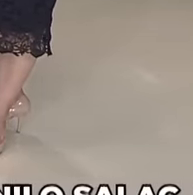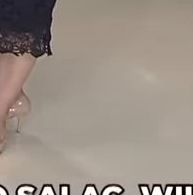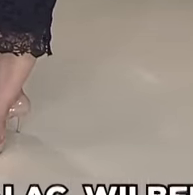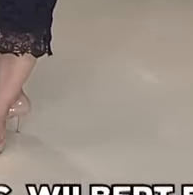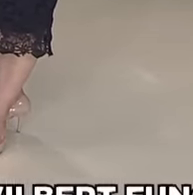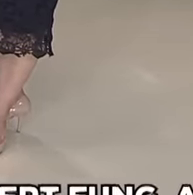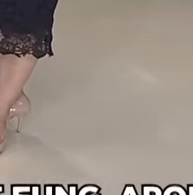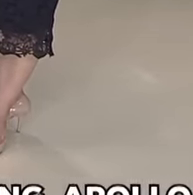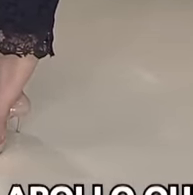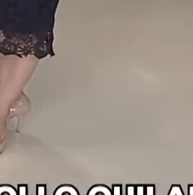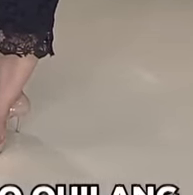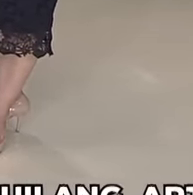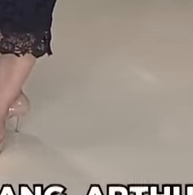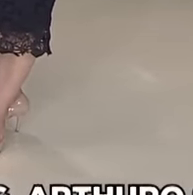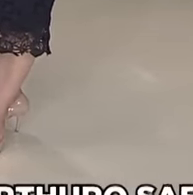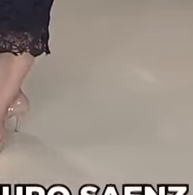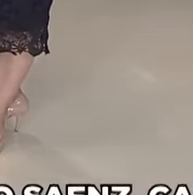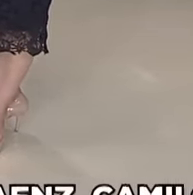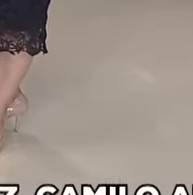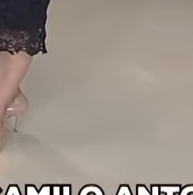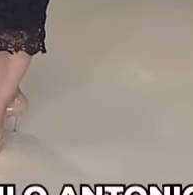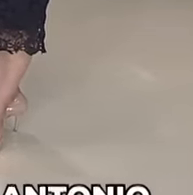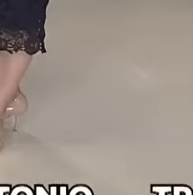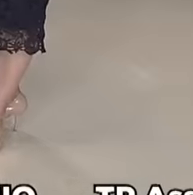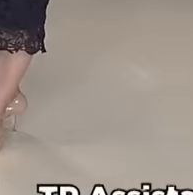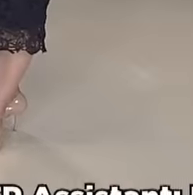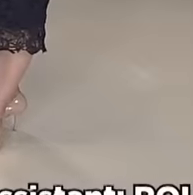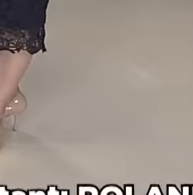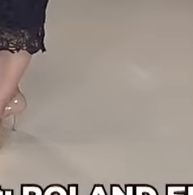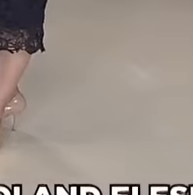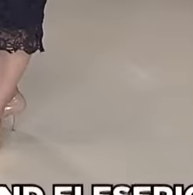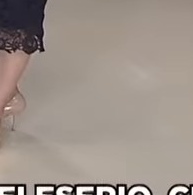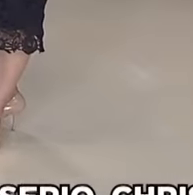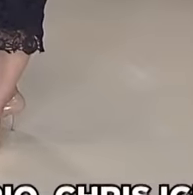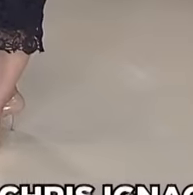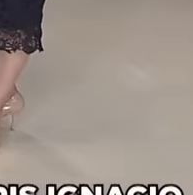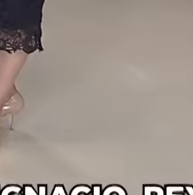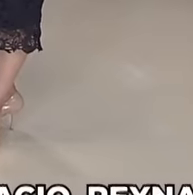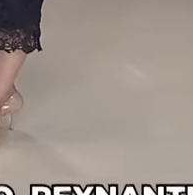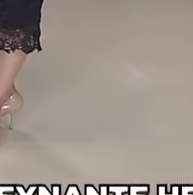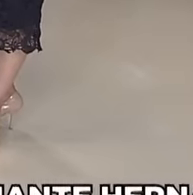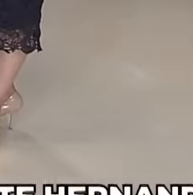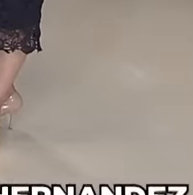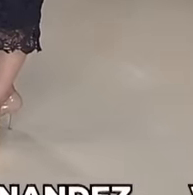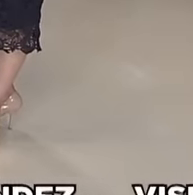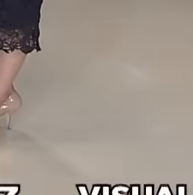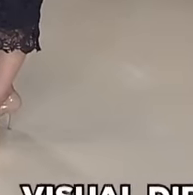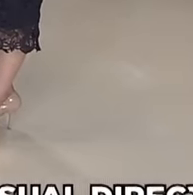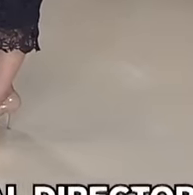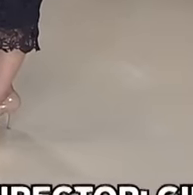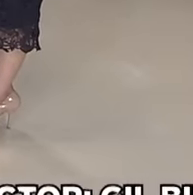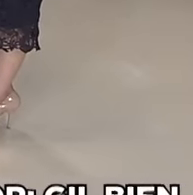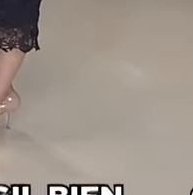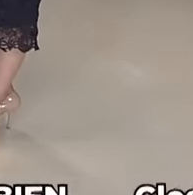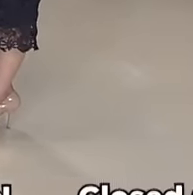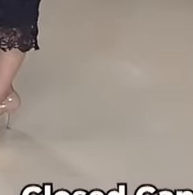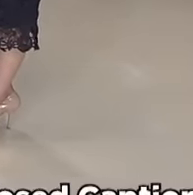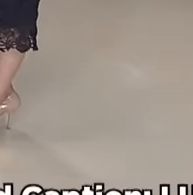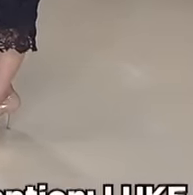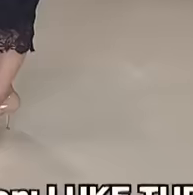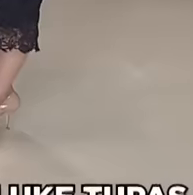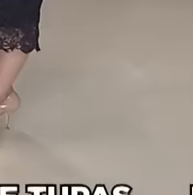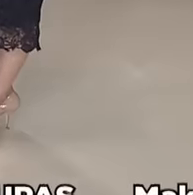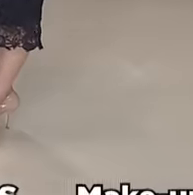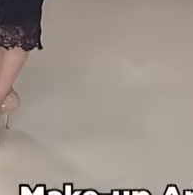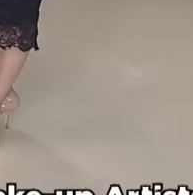araw kasama ang UN Women. So maglalabas tayo ng impormasyon tungkol doon. Ayan. Congratulations and more